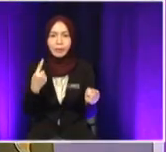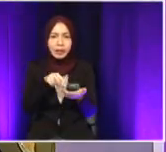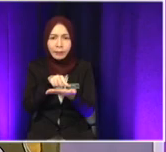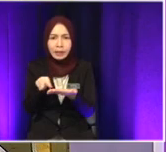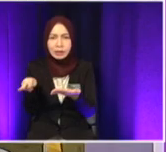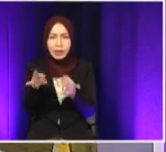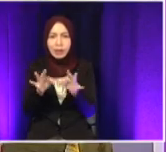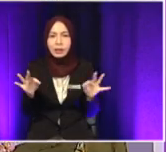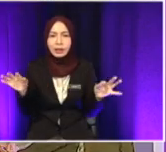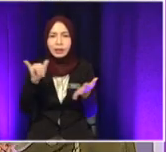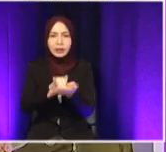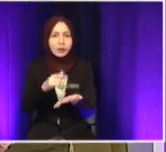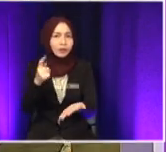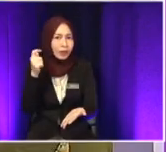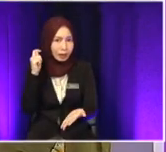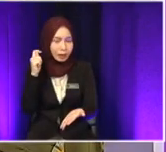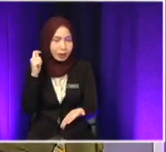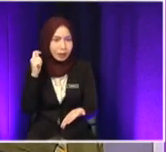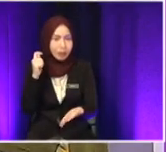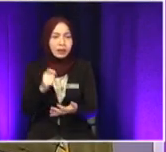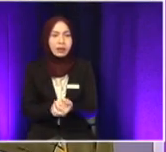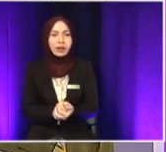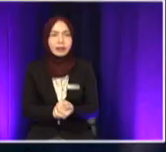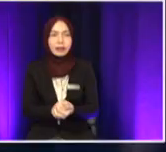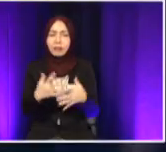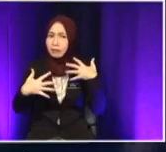tadi Adakah Rasulullah melarang kita berhibur